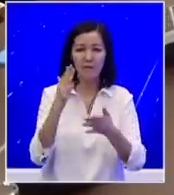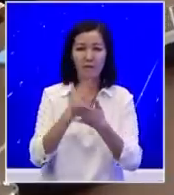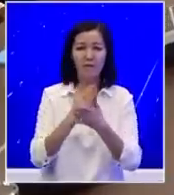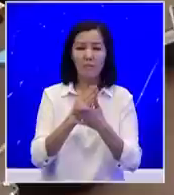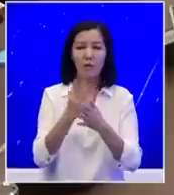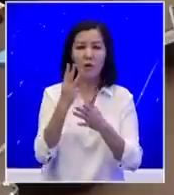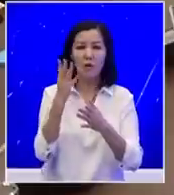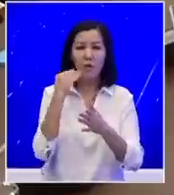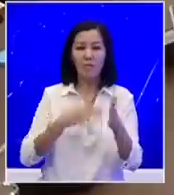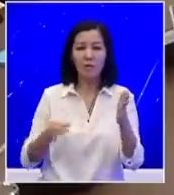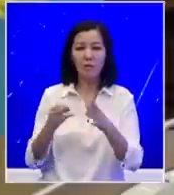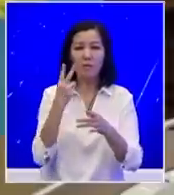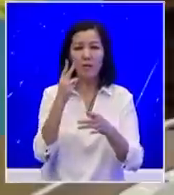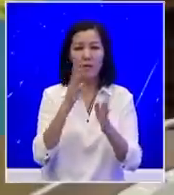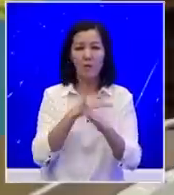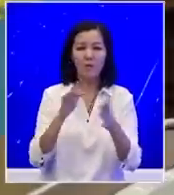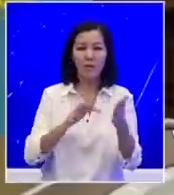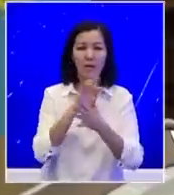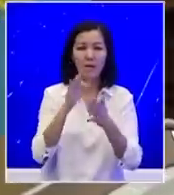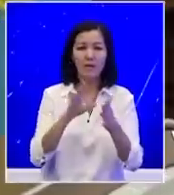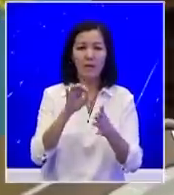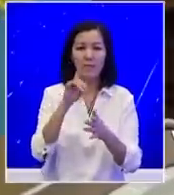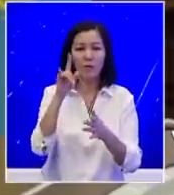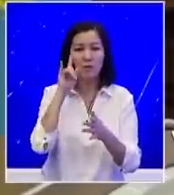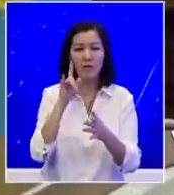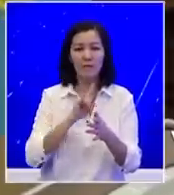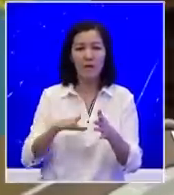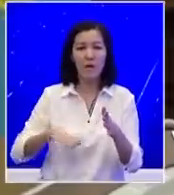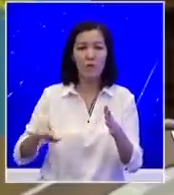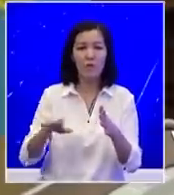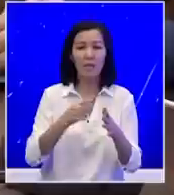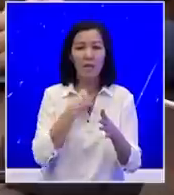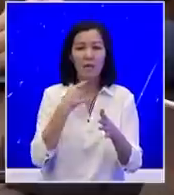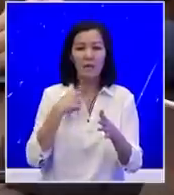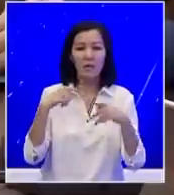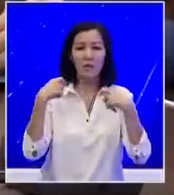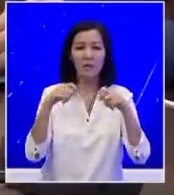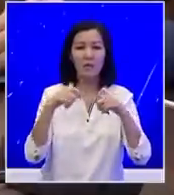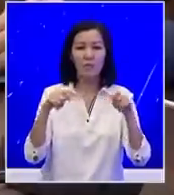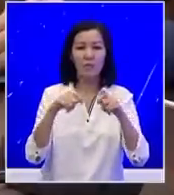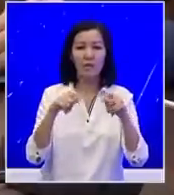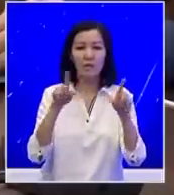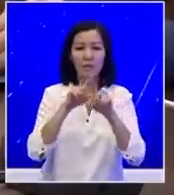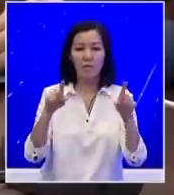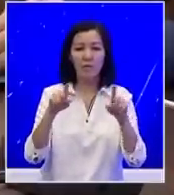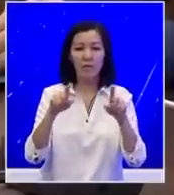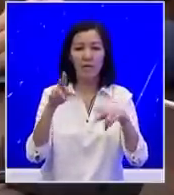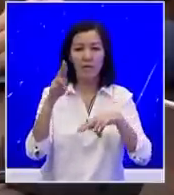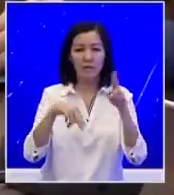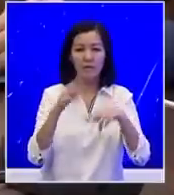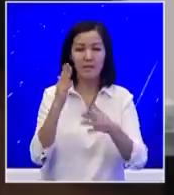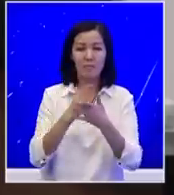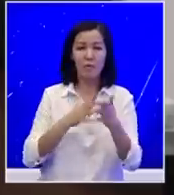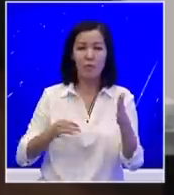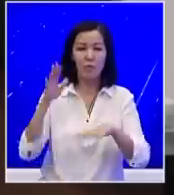Үшеуі Алматы облысында, екеуі Қапшағай қаласы мен Еңбекшіқазақ ауданында. Ал Талдықорғанда сауда нысаны санатында салынады. Осыған байланысты